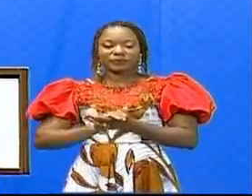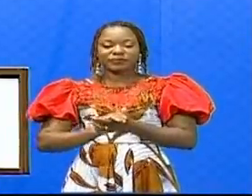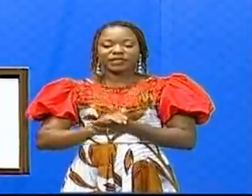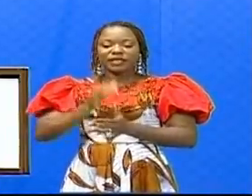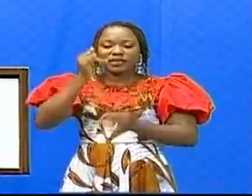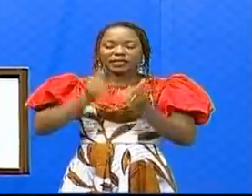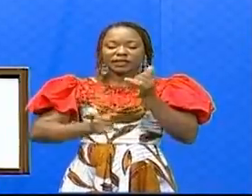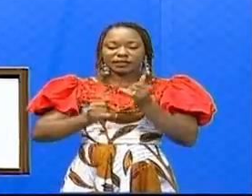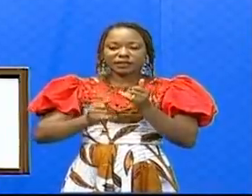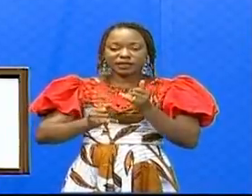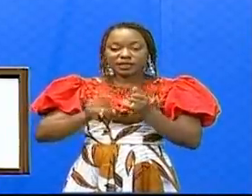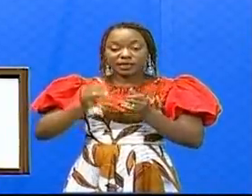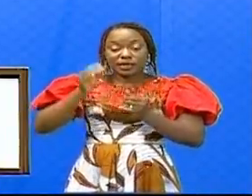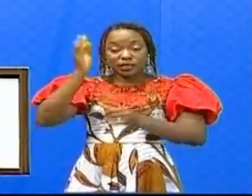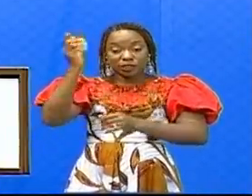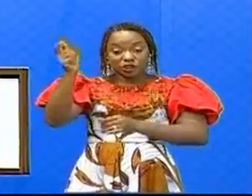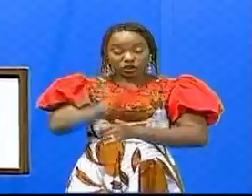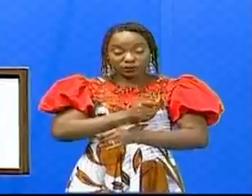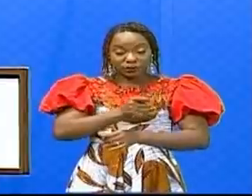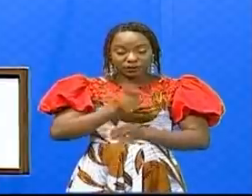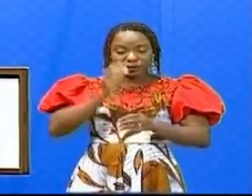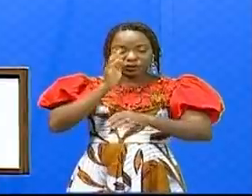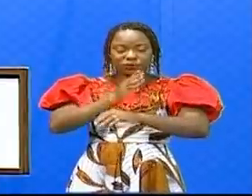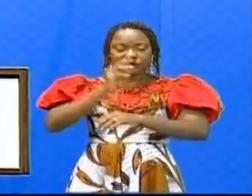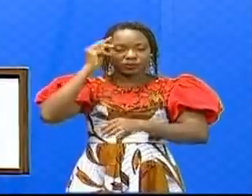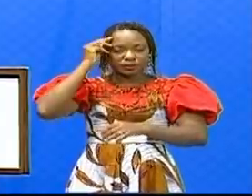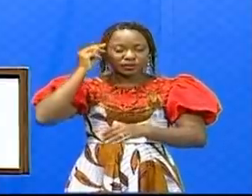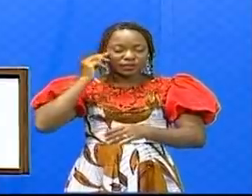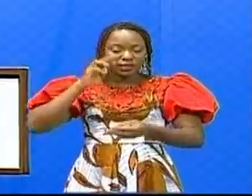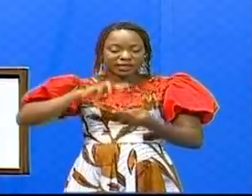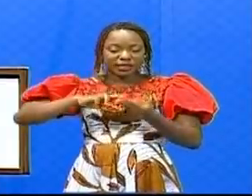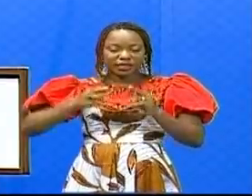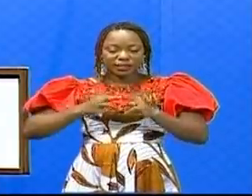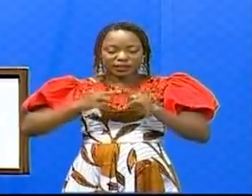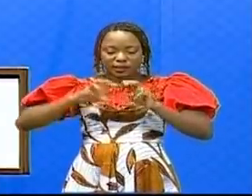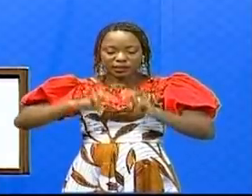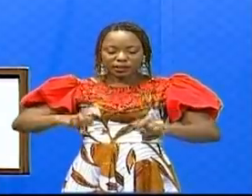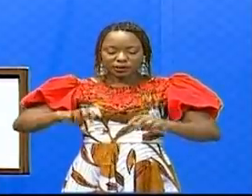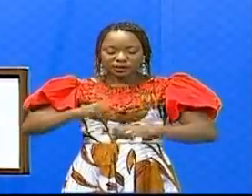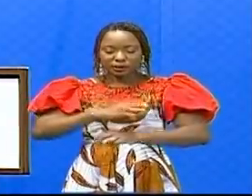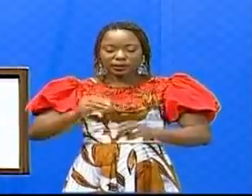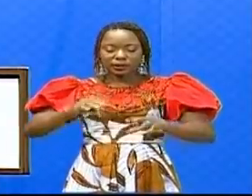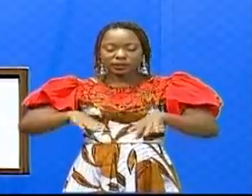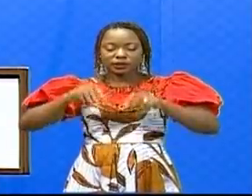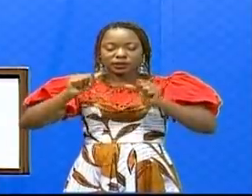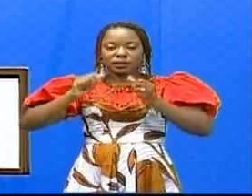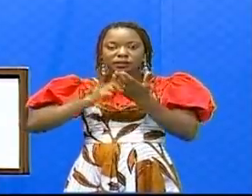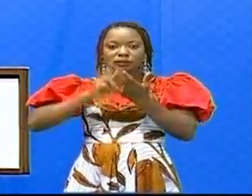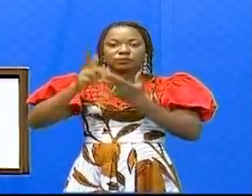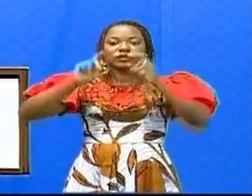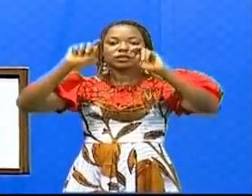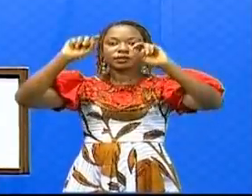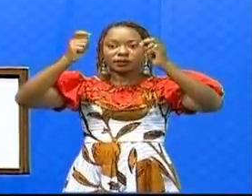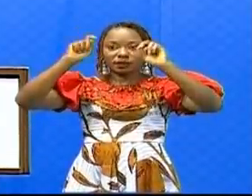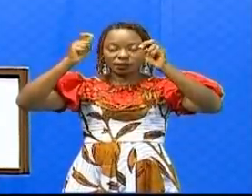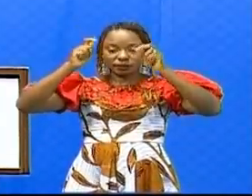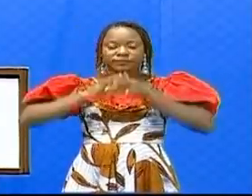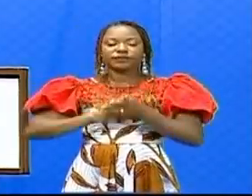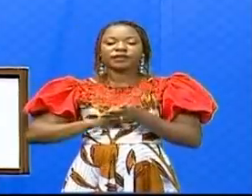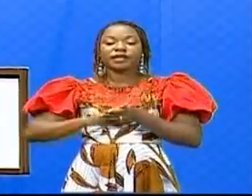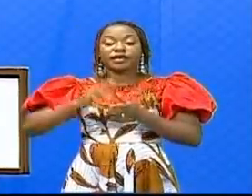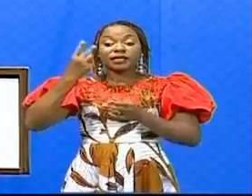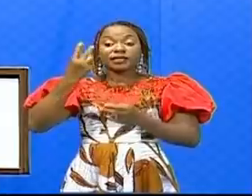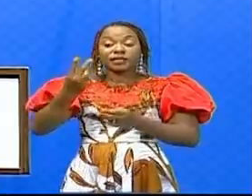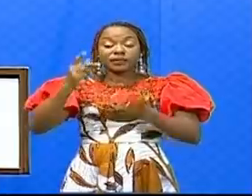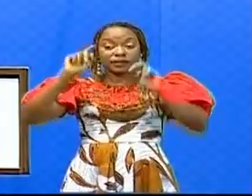Dernier chapitre du Conseil des ministres de ce jour, relatif à l'examen et à l'adoption de projets de texte. Deux textes du